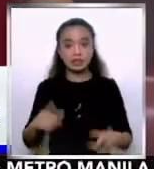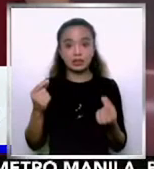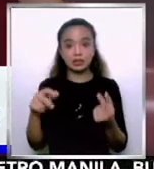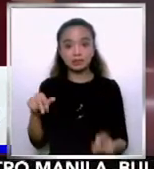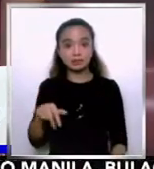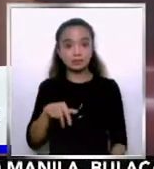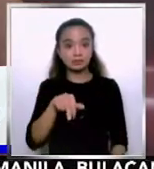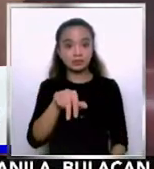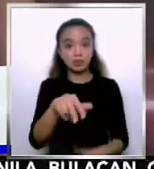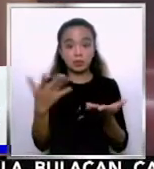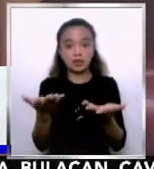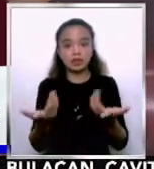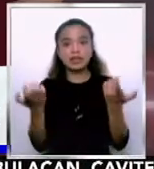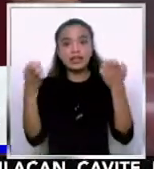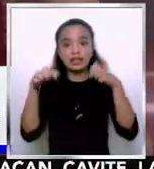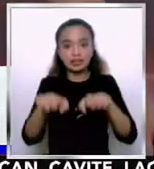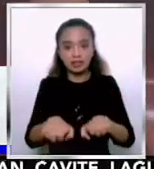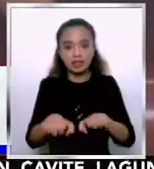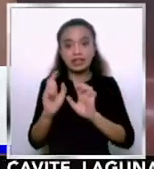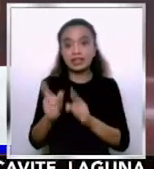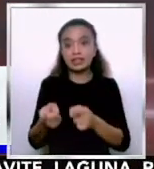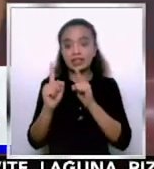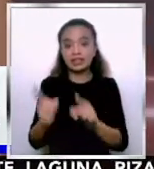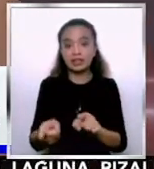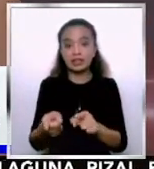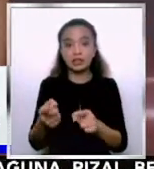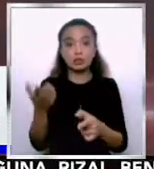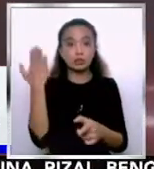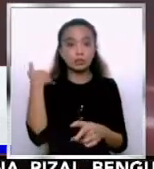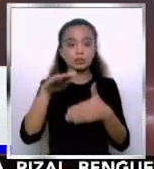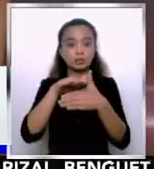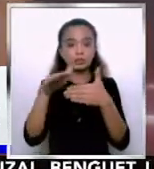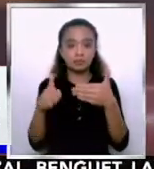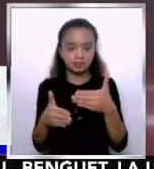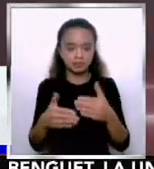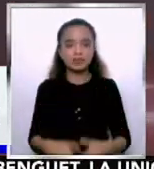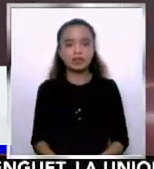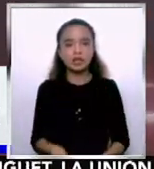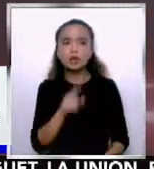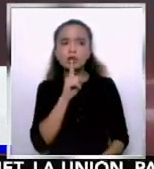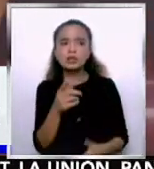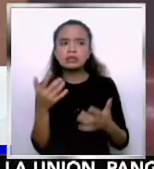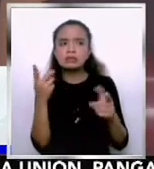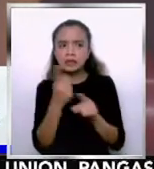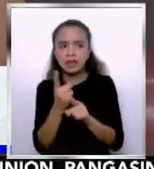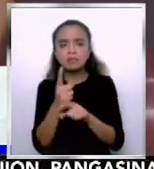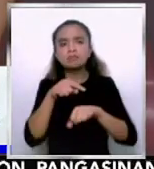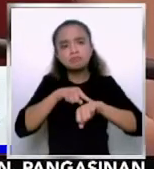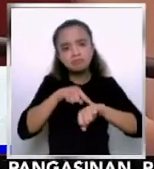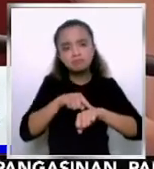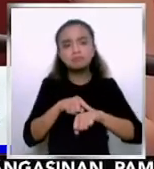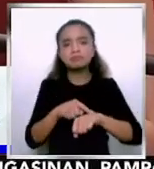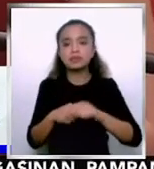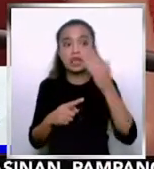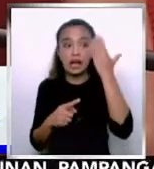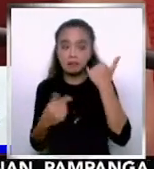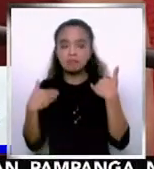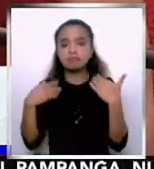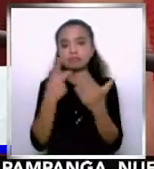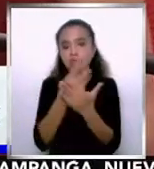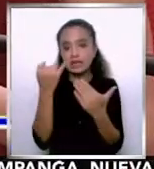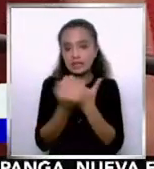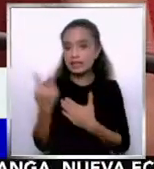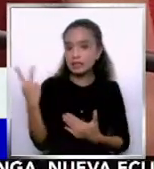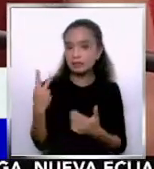event na kanilang dinaluhan nitong weekend. It's very timely. Gawa po ng may mga projects kami together. At least